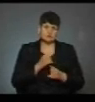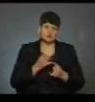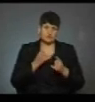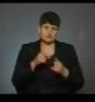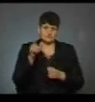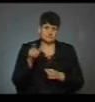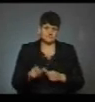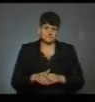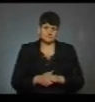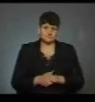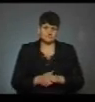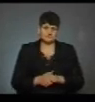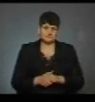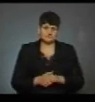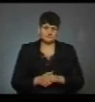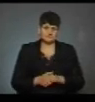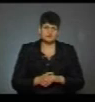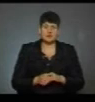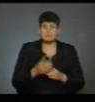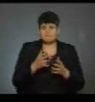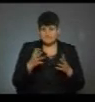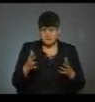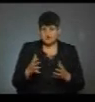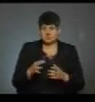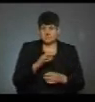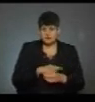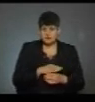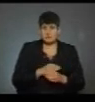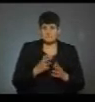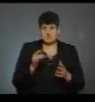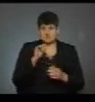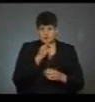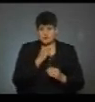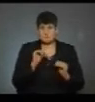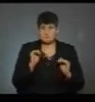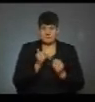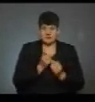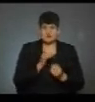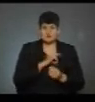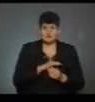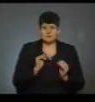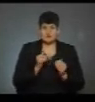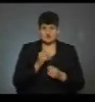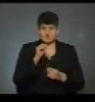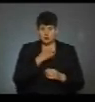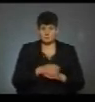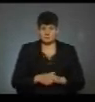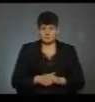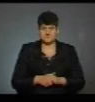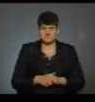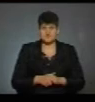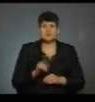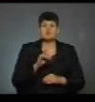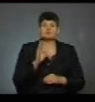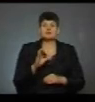конкретним споживачем. Що тобто буде більше гарячої води спожили, значить більше економія. Менше гарячої води спожили, на жаль, менше економія. Що буде в